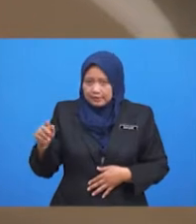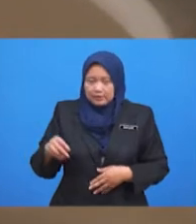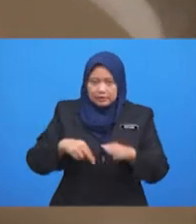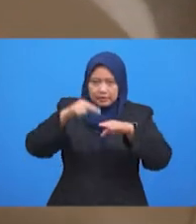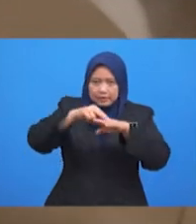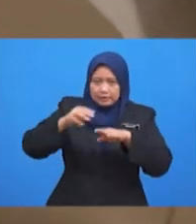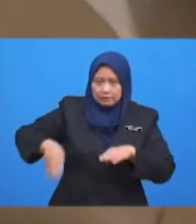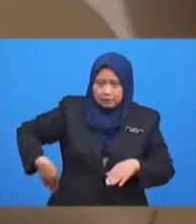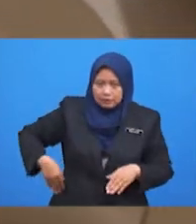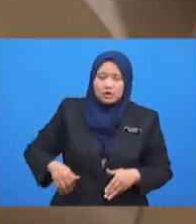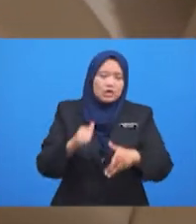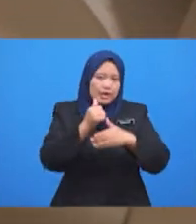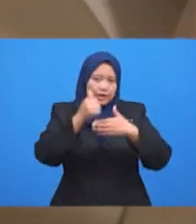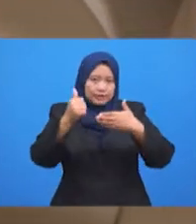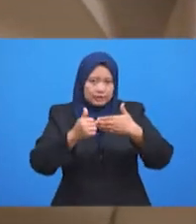badan.